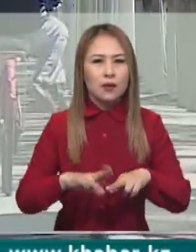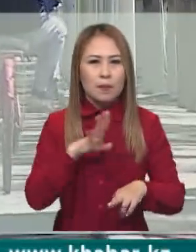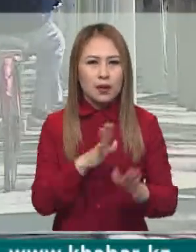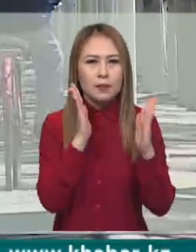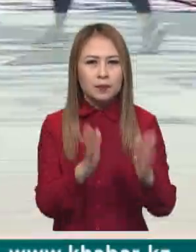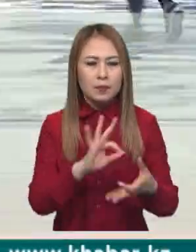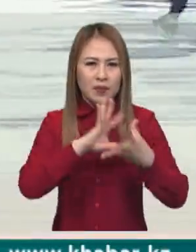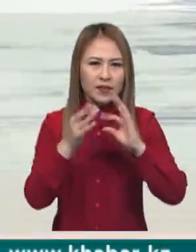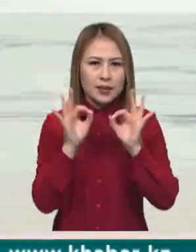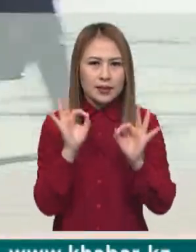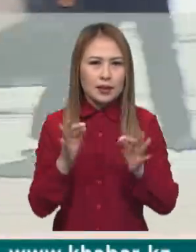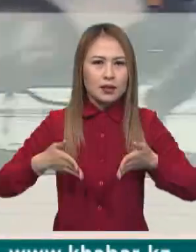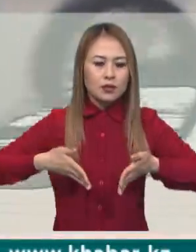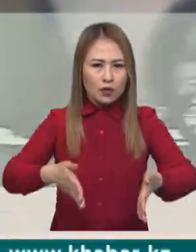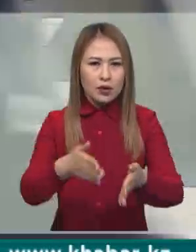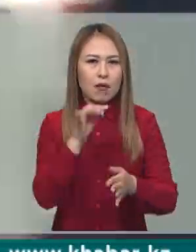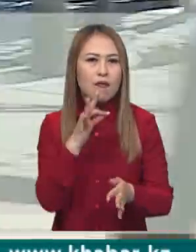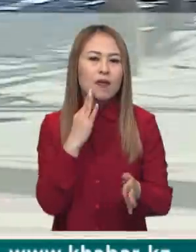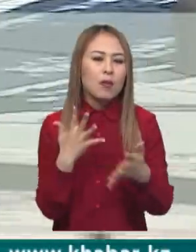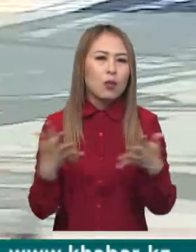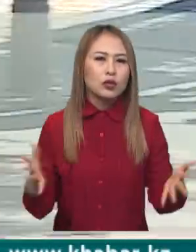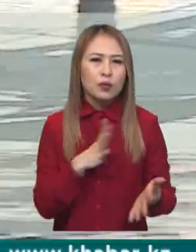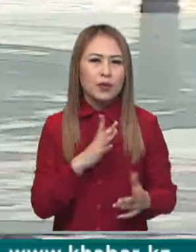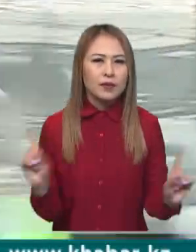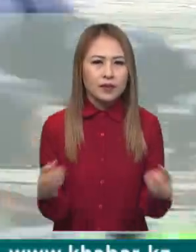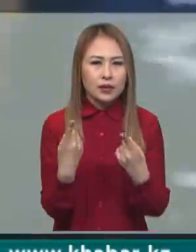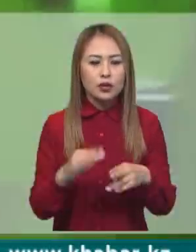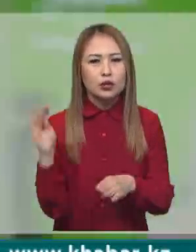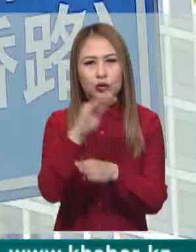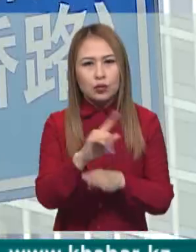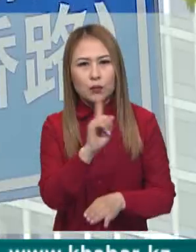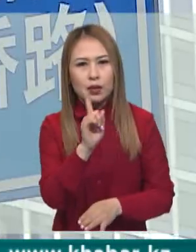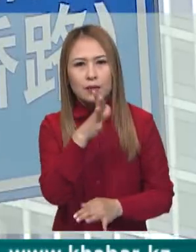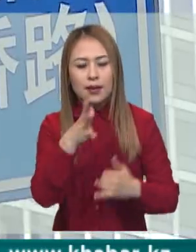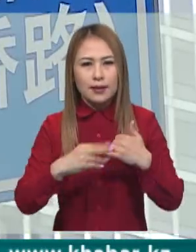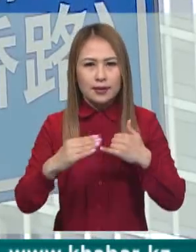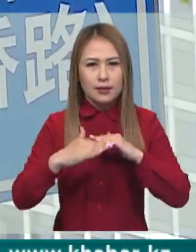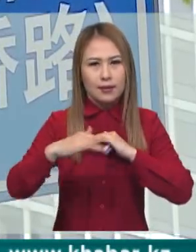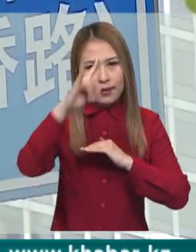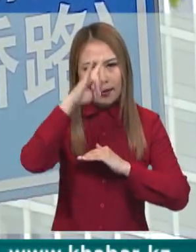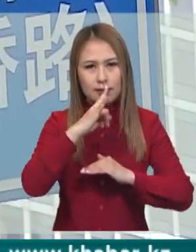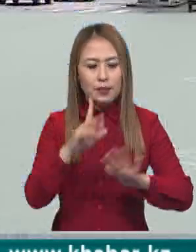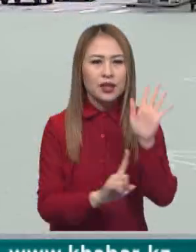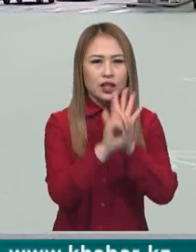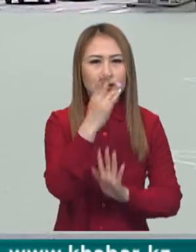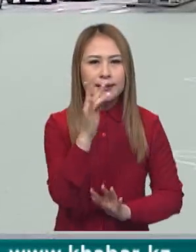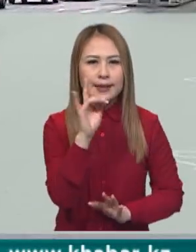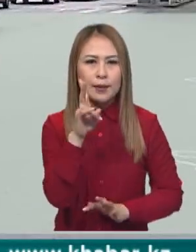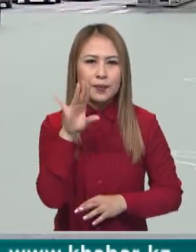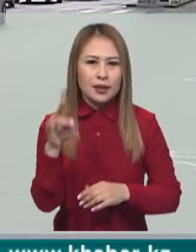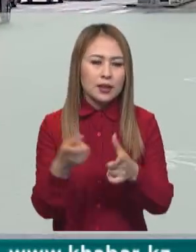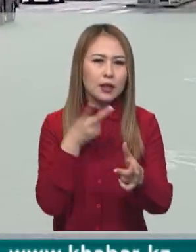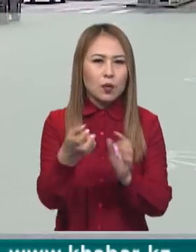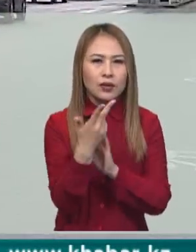Былайша айтқанда, Ұлы Жібек жолын жаңғыртуды көздейтін бастама. Тарихынан үлсек, әуелгіде ол қазақ жерінде көтерілген екен. Си Цзиньпин 2013